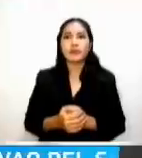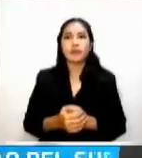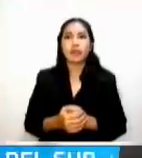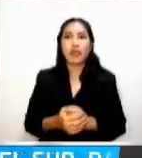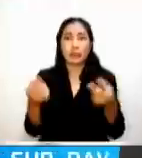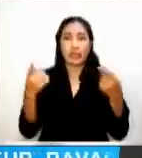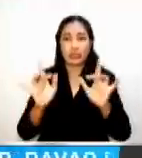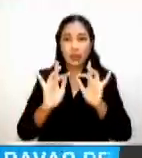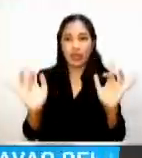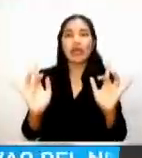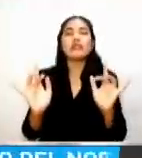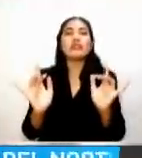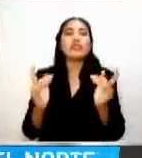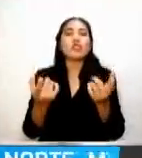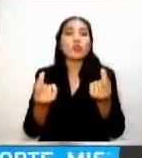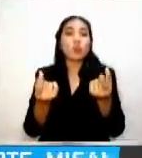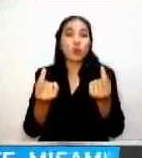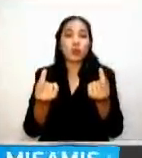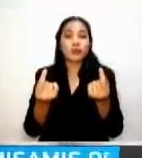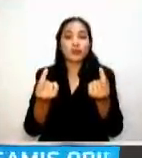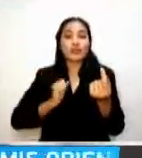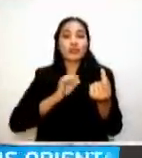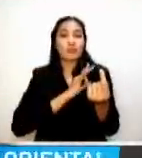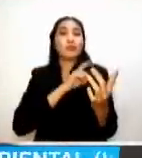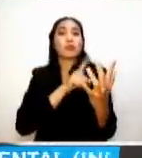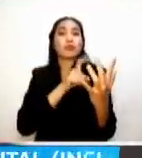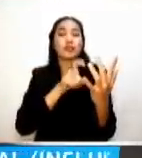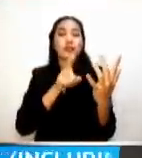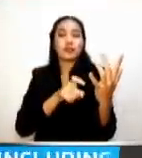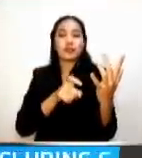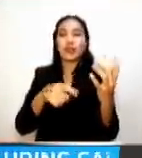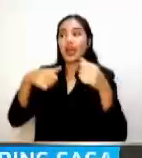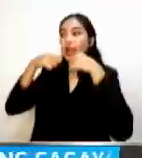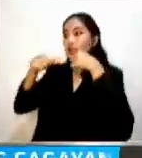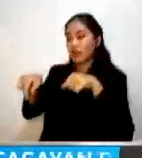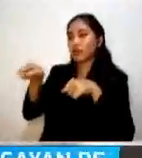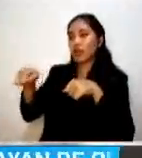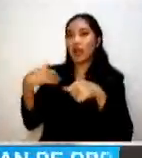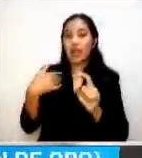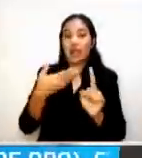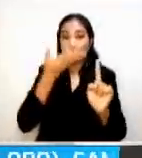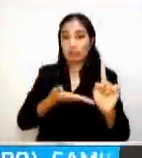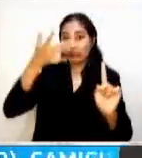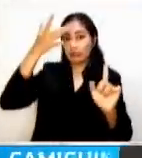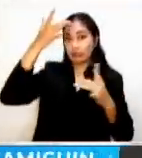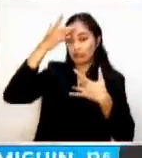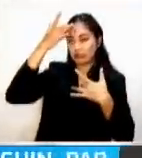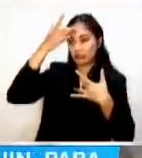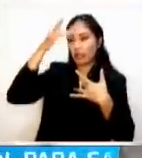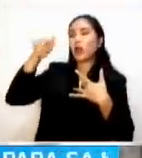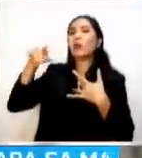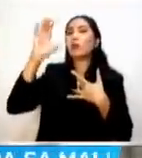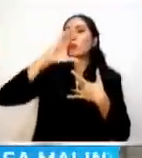tracer, i-announce lang yan na yung positive patient, hanapin niyo yung kanyang members ng household and have them